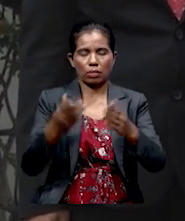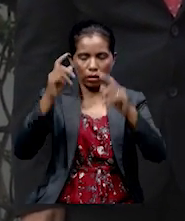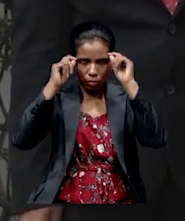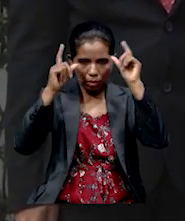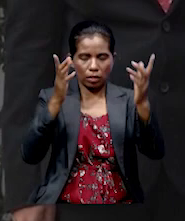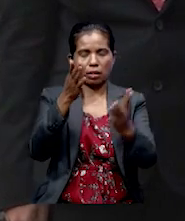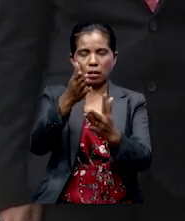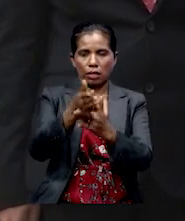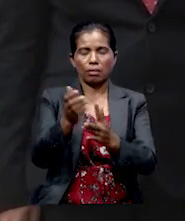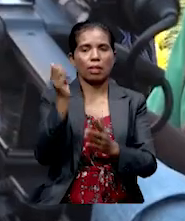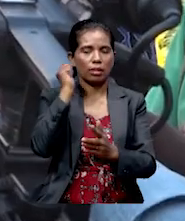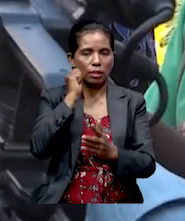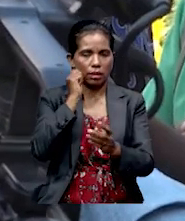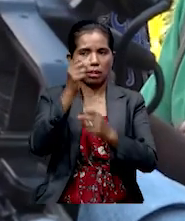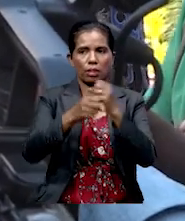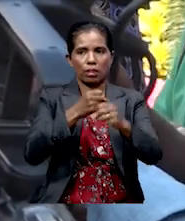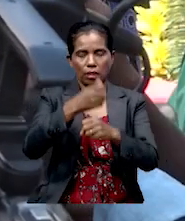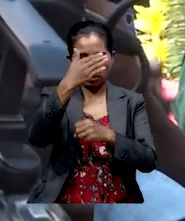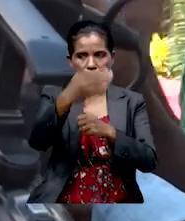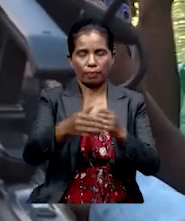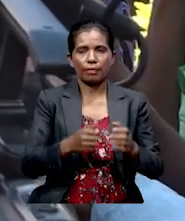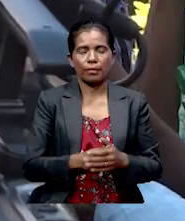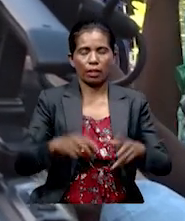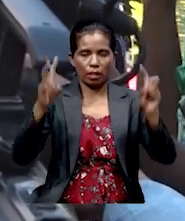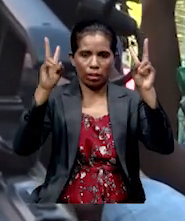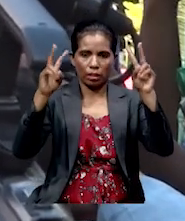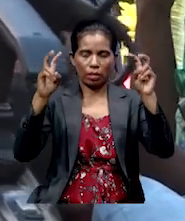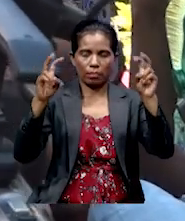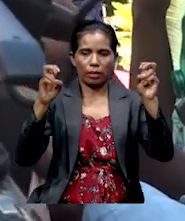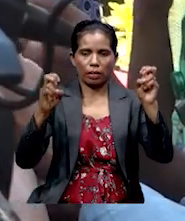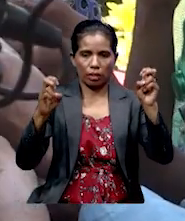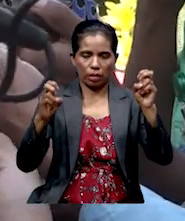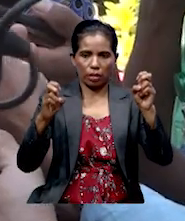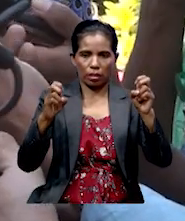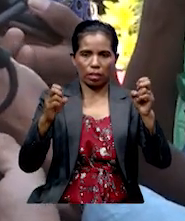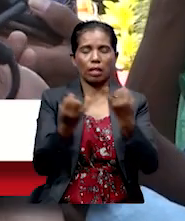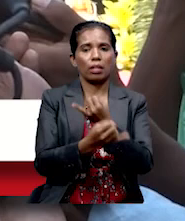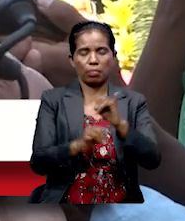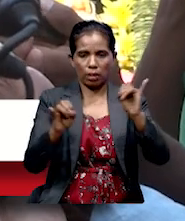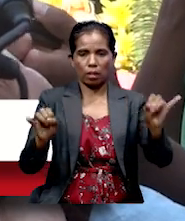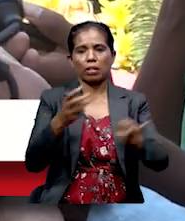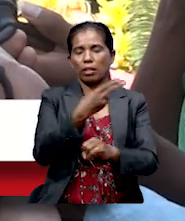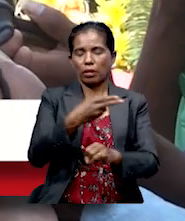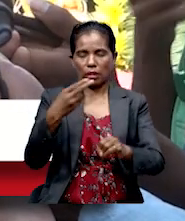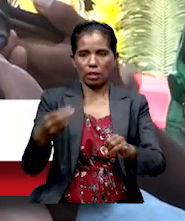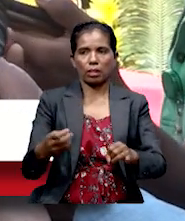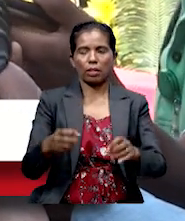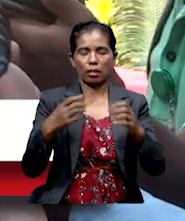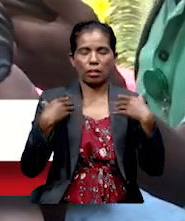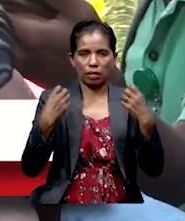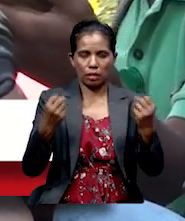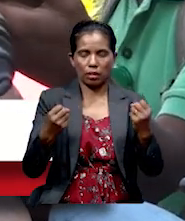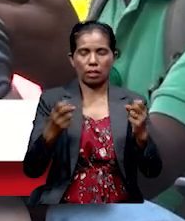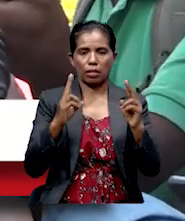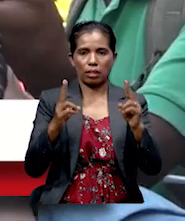ASEAN ia tinanoin. Tema kemerdekaan Indonesia tahun ini pulih lebih cepat, bangkit